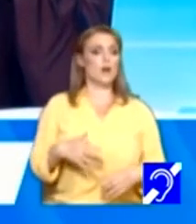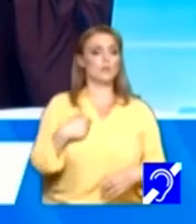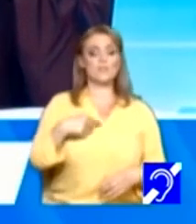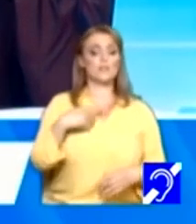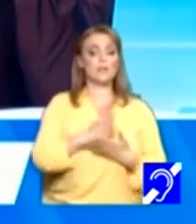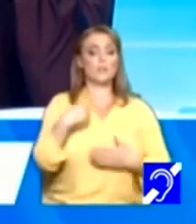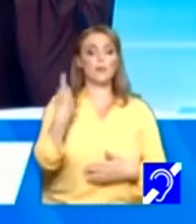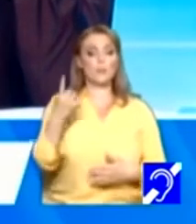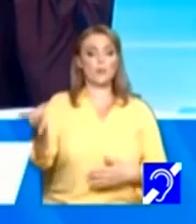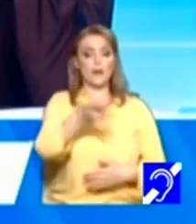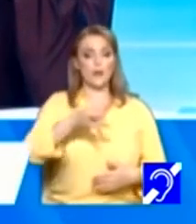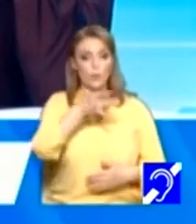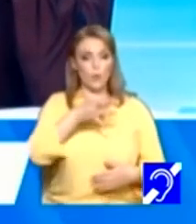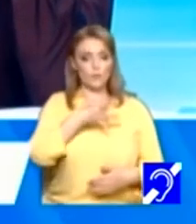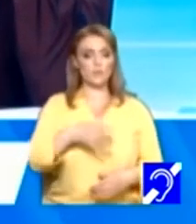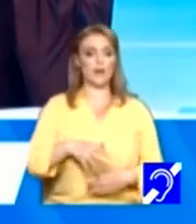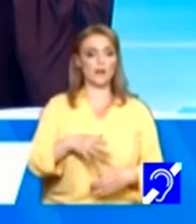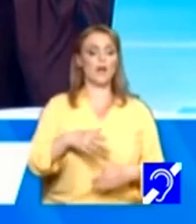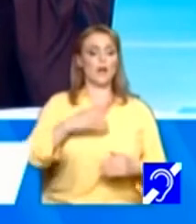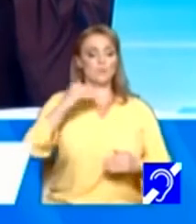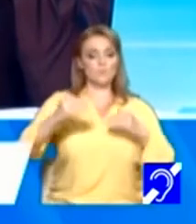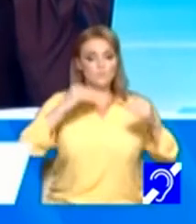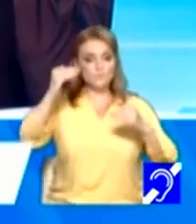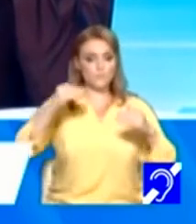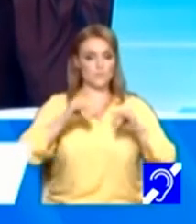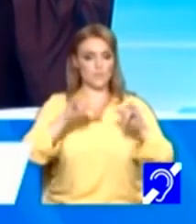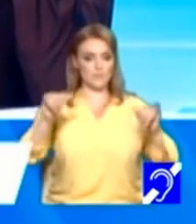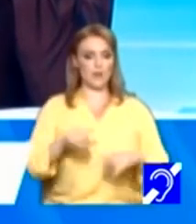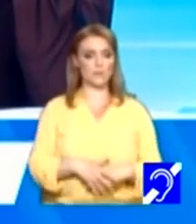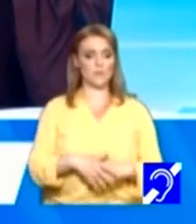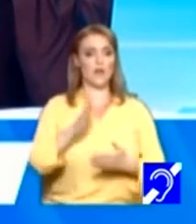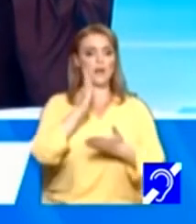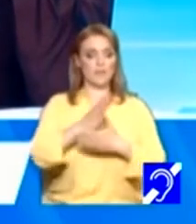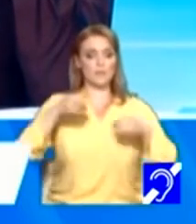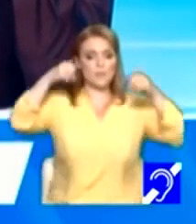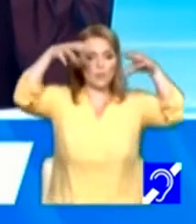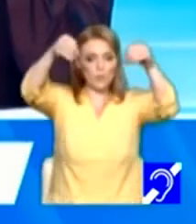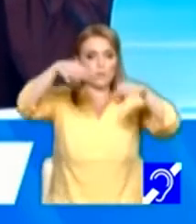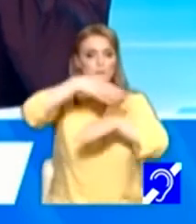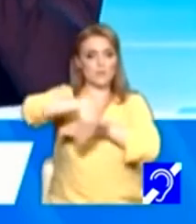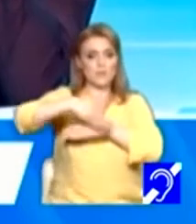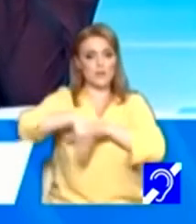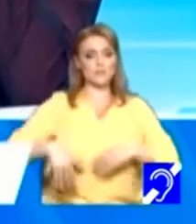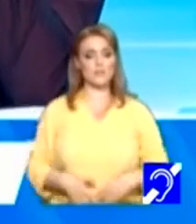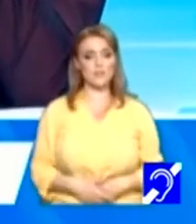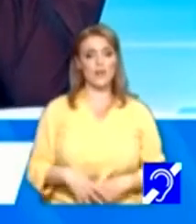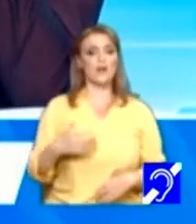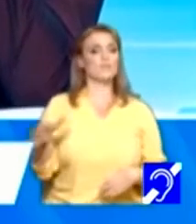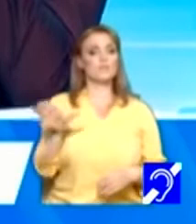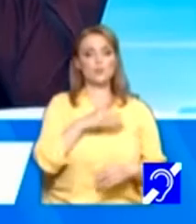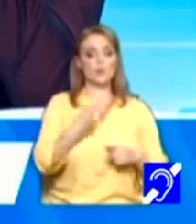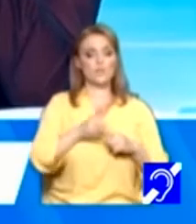raion deocamdată care a implementat la scară de 100% iluminatul stradal. În jur de 45 de milioane de lei din